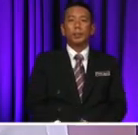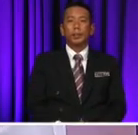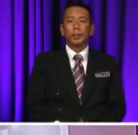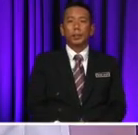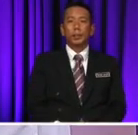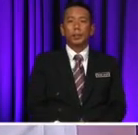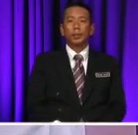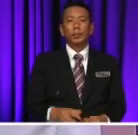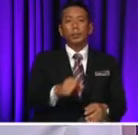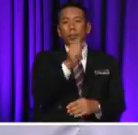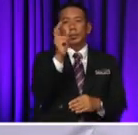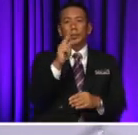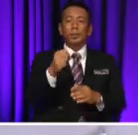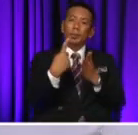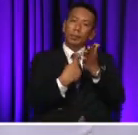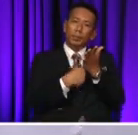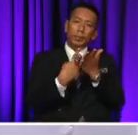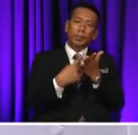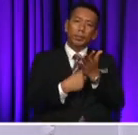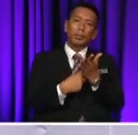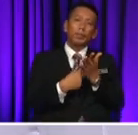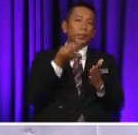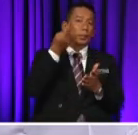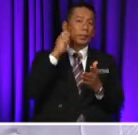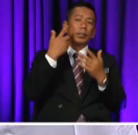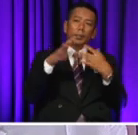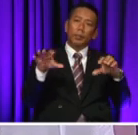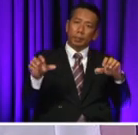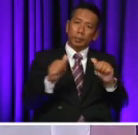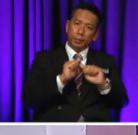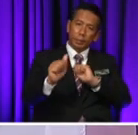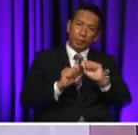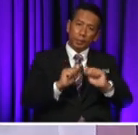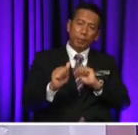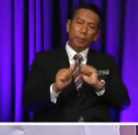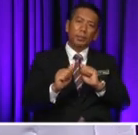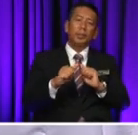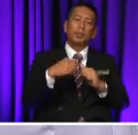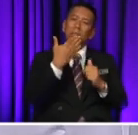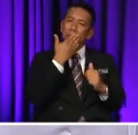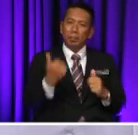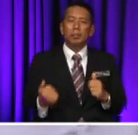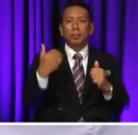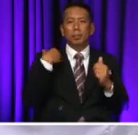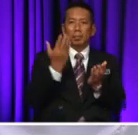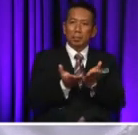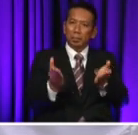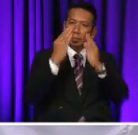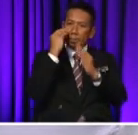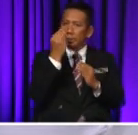dengan soal dan perbincangan tadi kita buat activity Activity yang menarik kan ada palsu ada